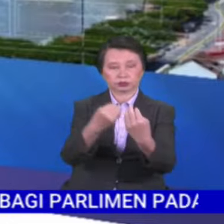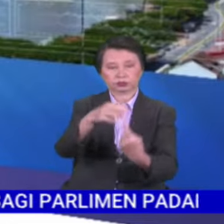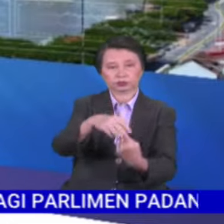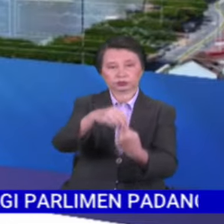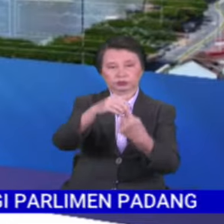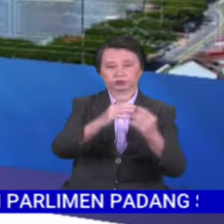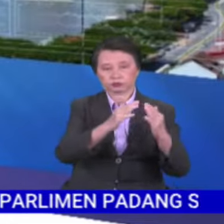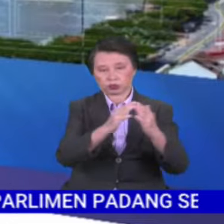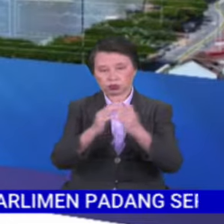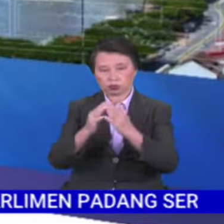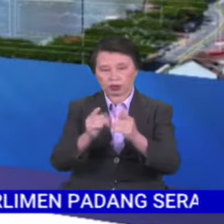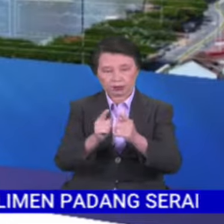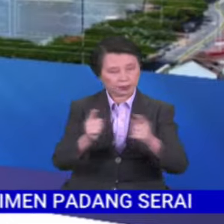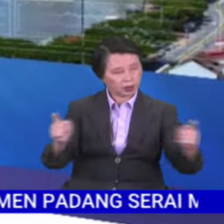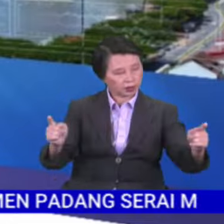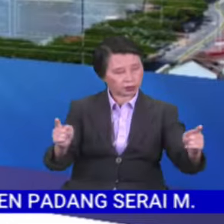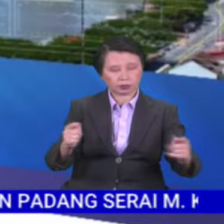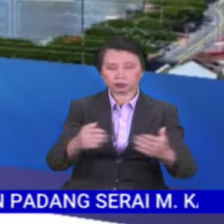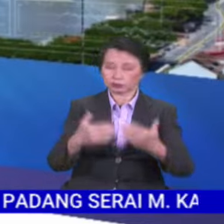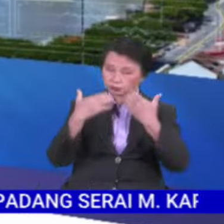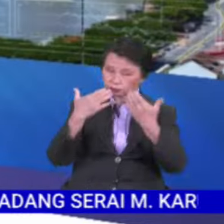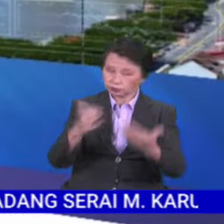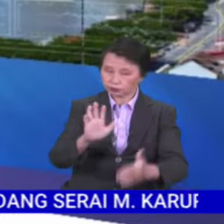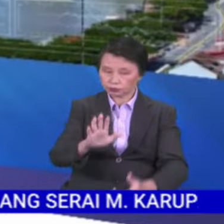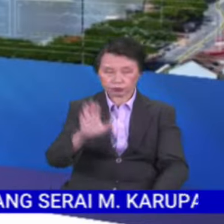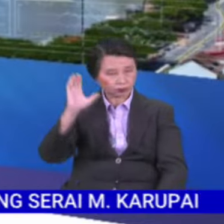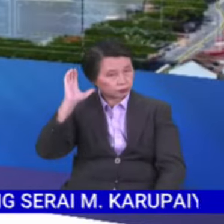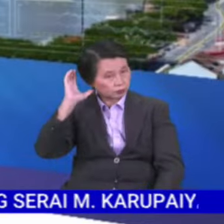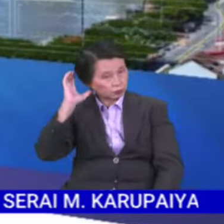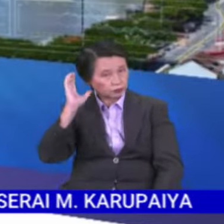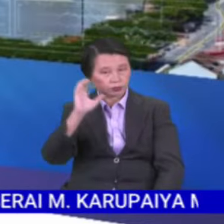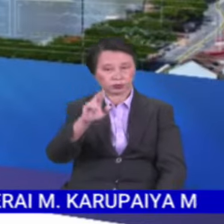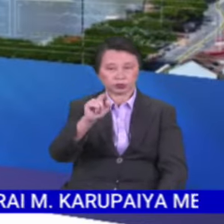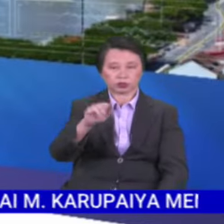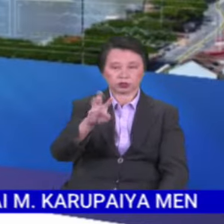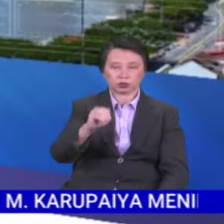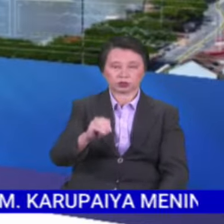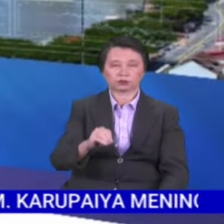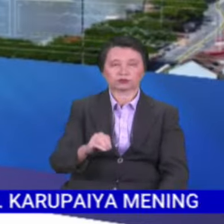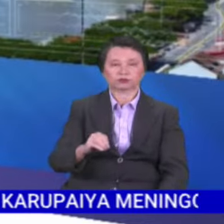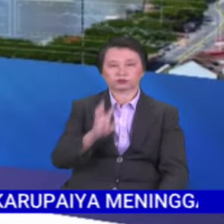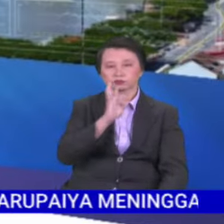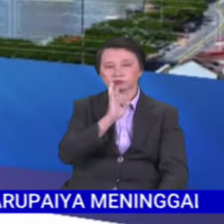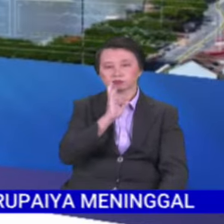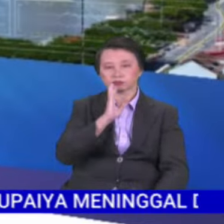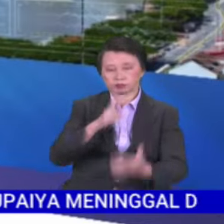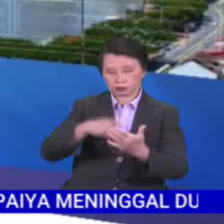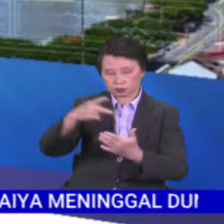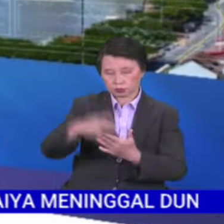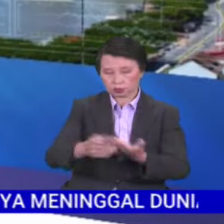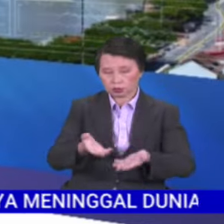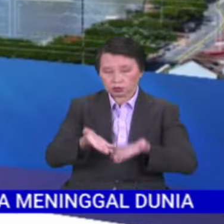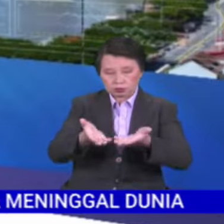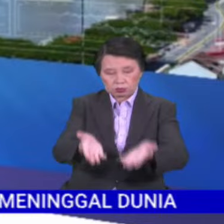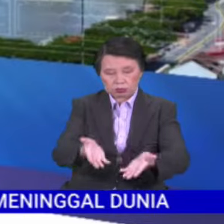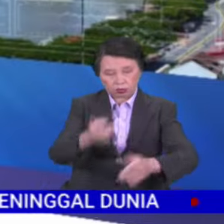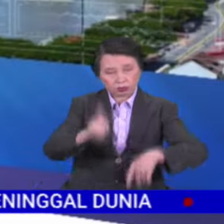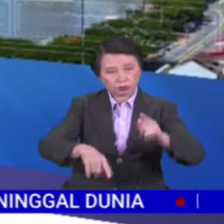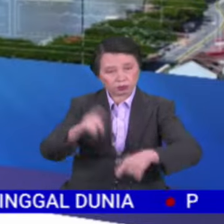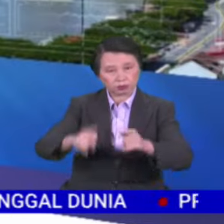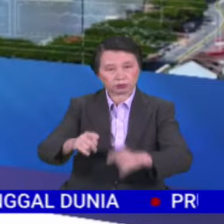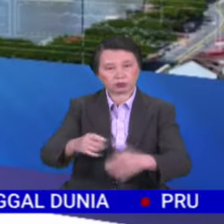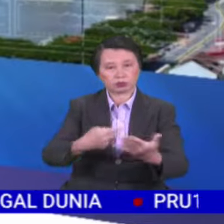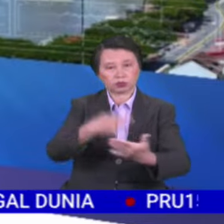khususnya di Rumah Panjang. Sebagai menghargai pendengar setia RTM, Nasrul Hakim menambah program yang membawakan pelbagai